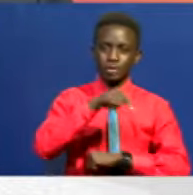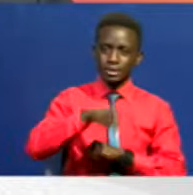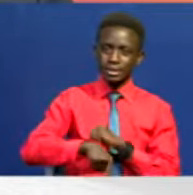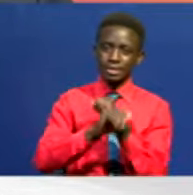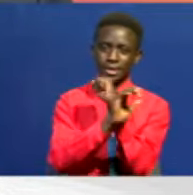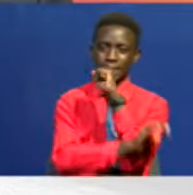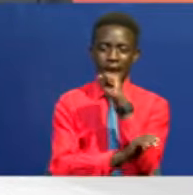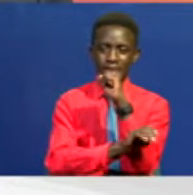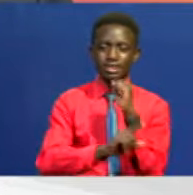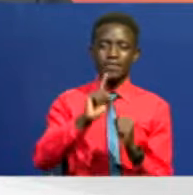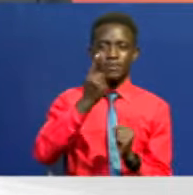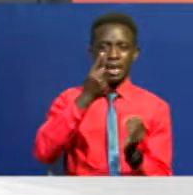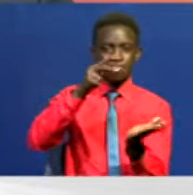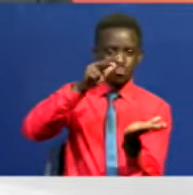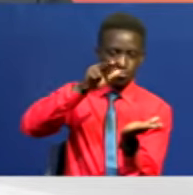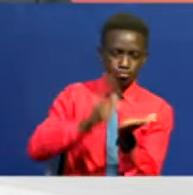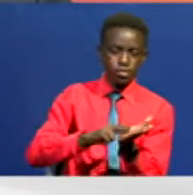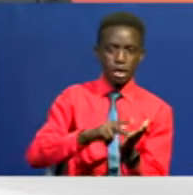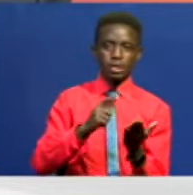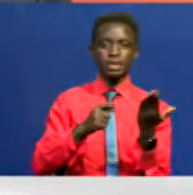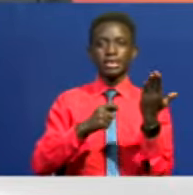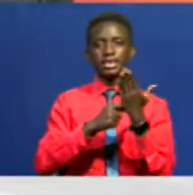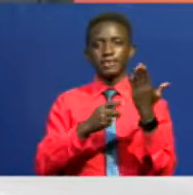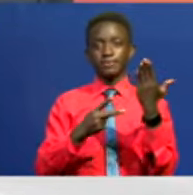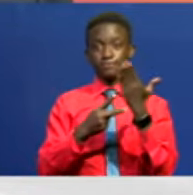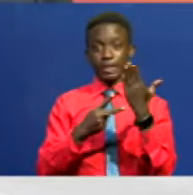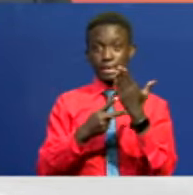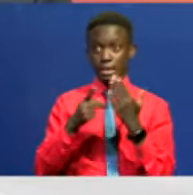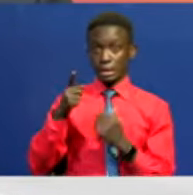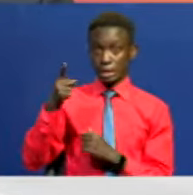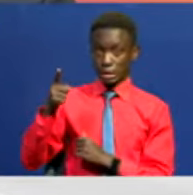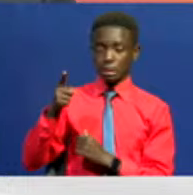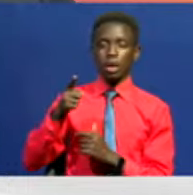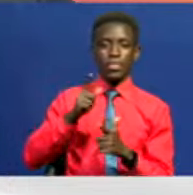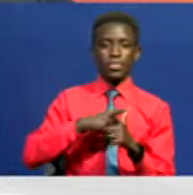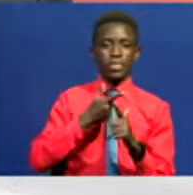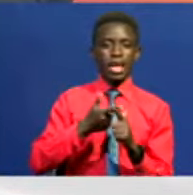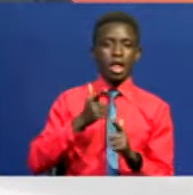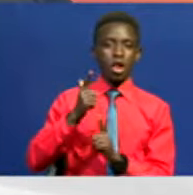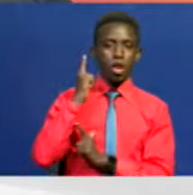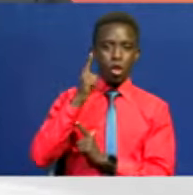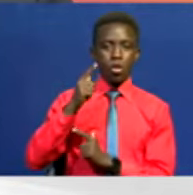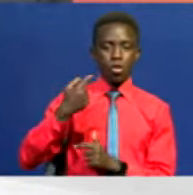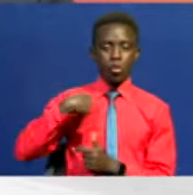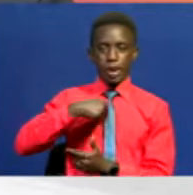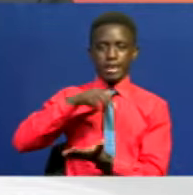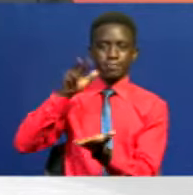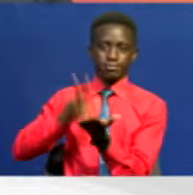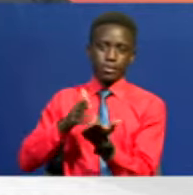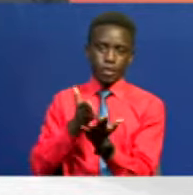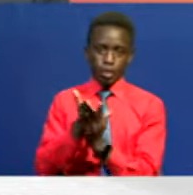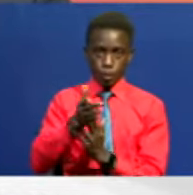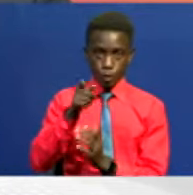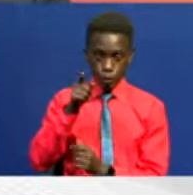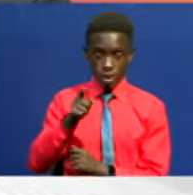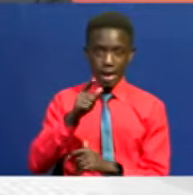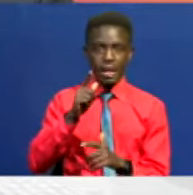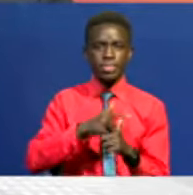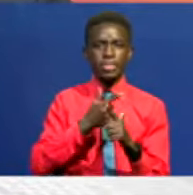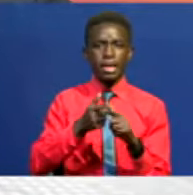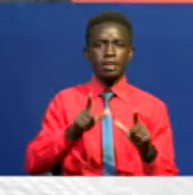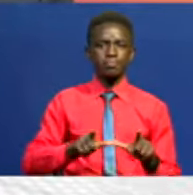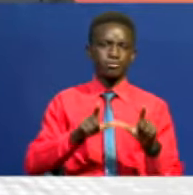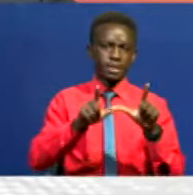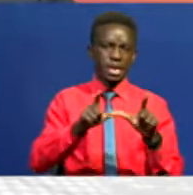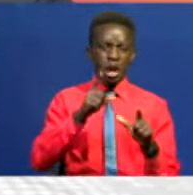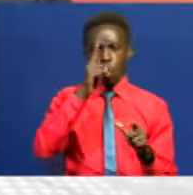vinasajiliwa na TVETA, ndio ambayo inatusajili sisi. Aha. Na baada ya kusajiliwa lazima wakupe hicho cheti cha training, kwa sababu kusajiliwa ni